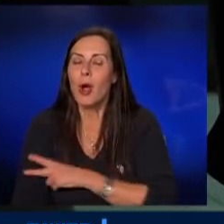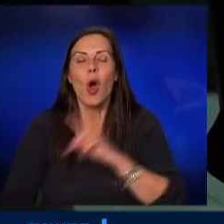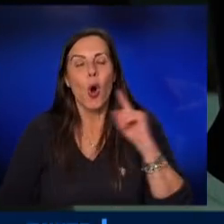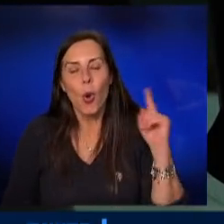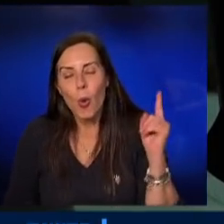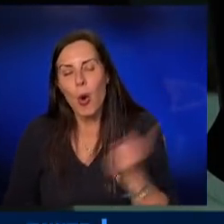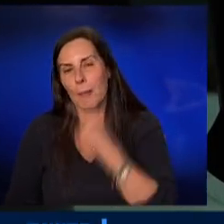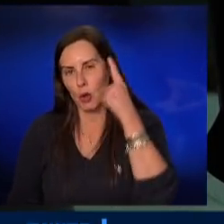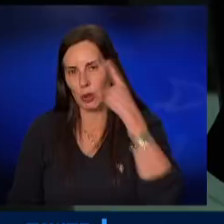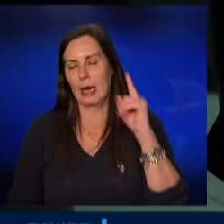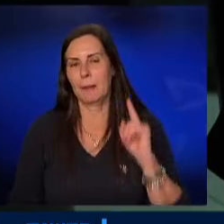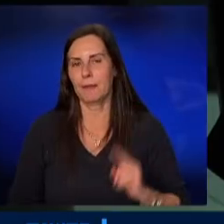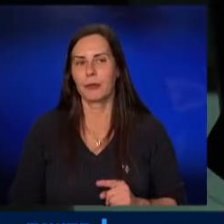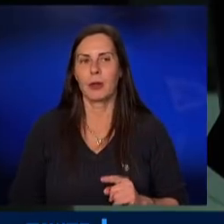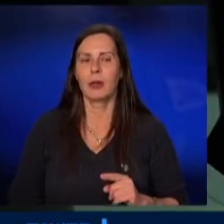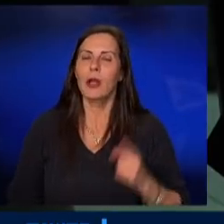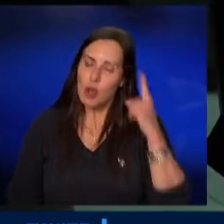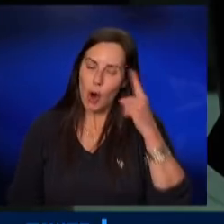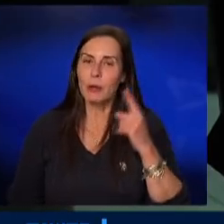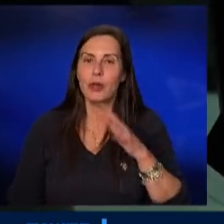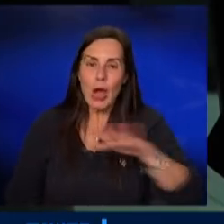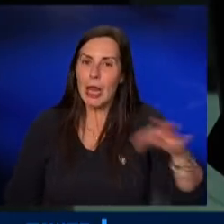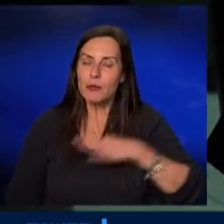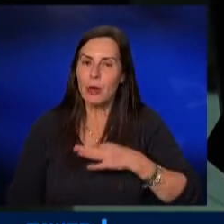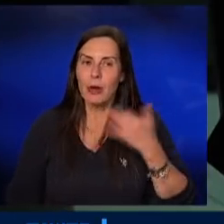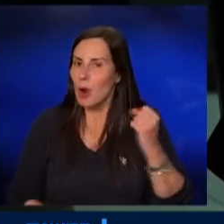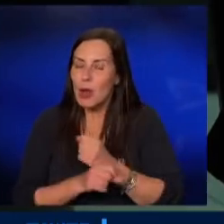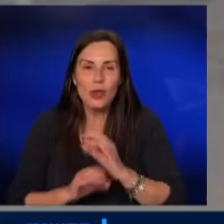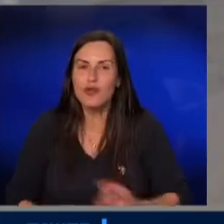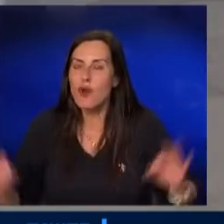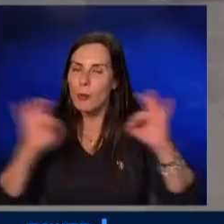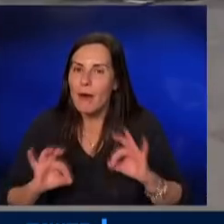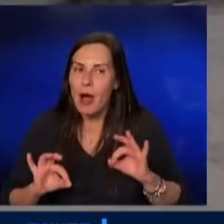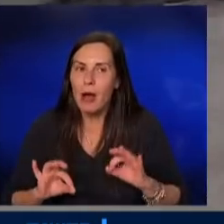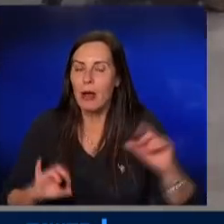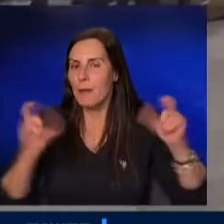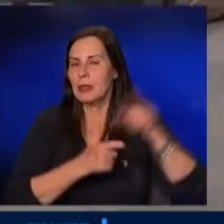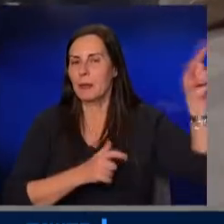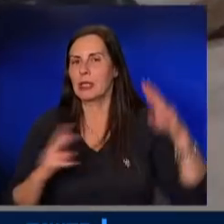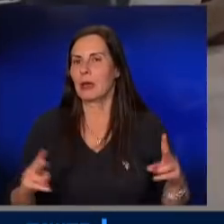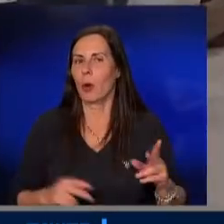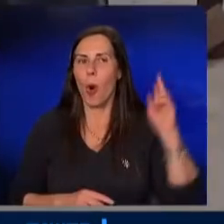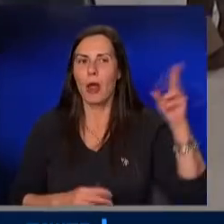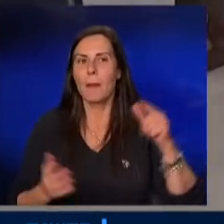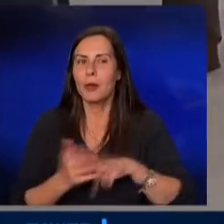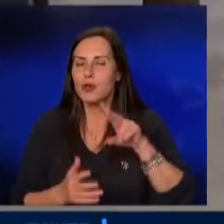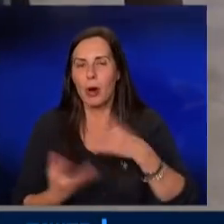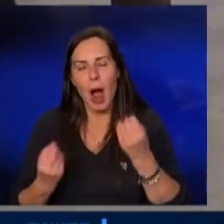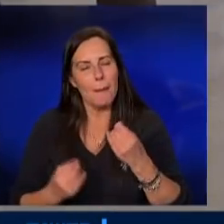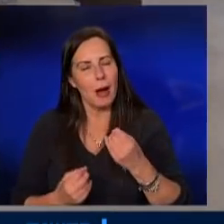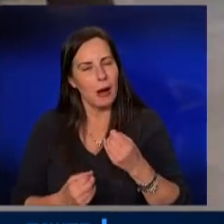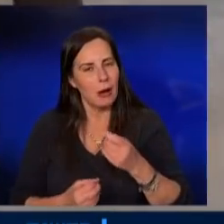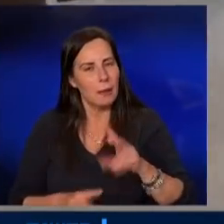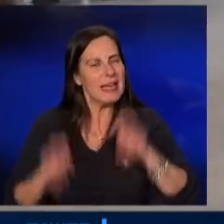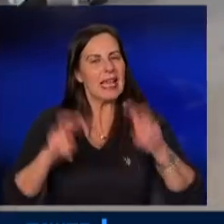המשטרה, כולם יודעים ומודעים שילדים שלנו חפים מפשע, נעצרים שם, בגלל שיש פה כמה